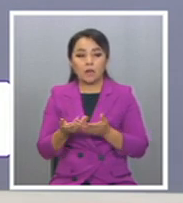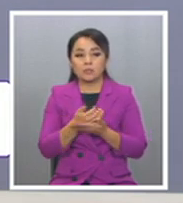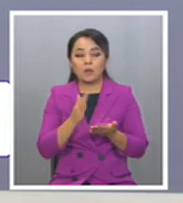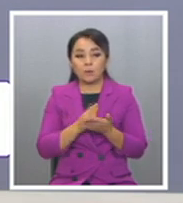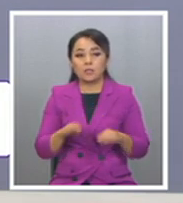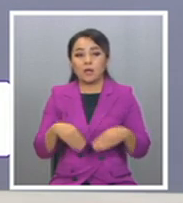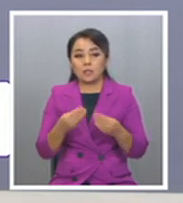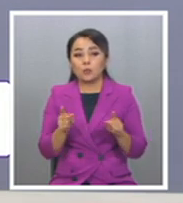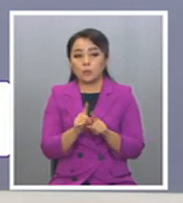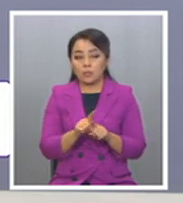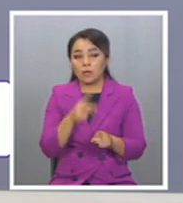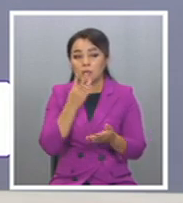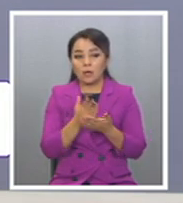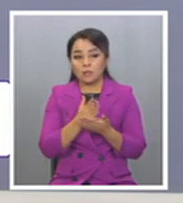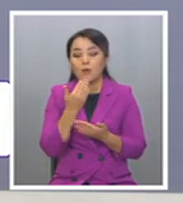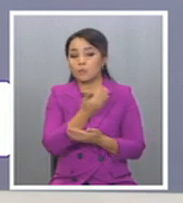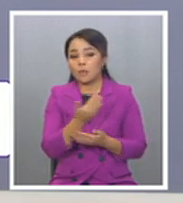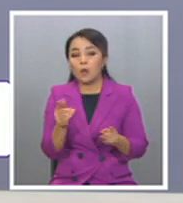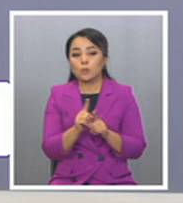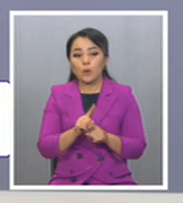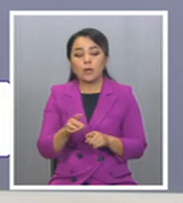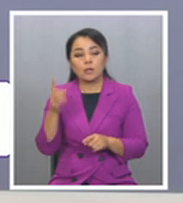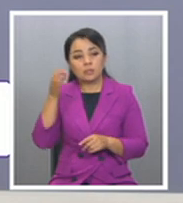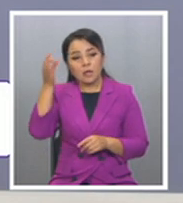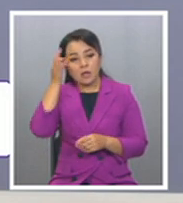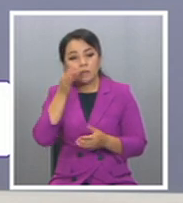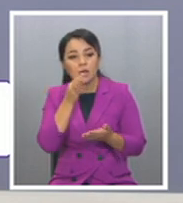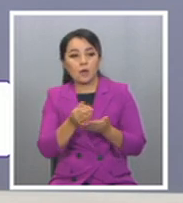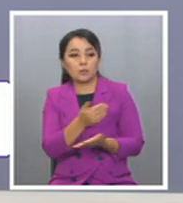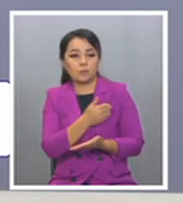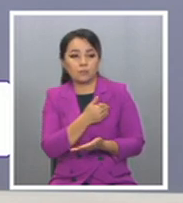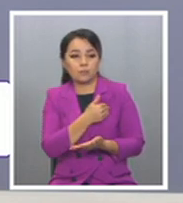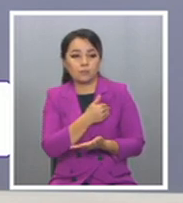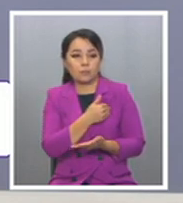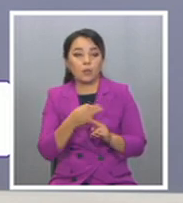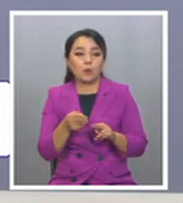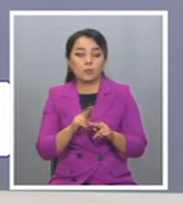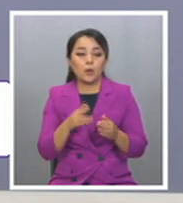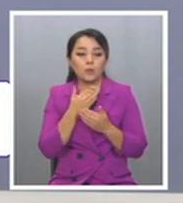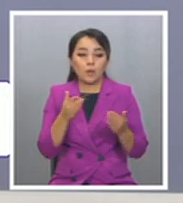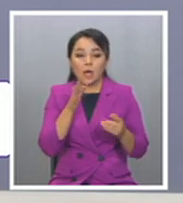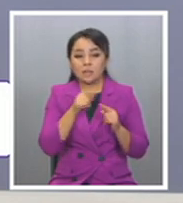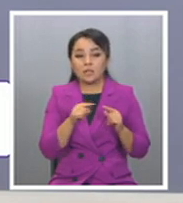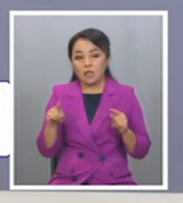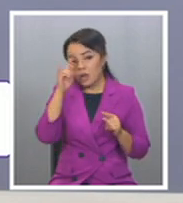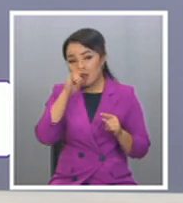бере отырса да, сіздерге бір ескеретін жайт болу керек. Соңғы кездері